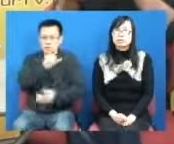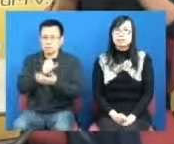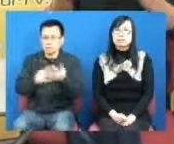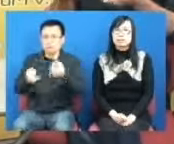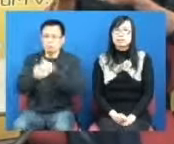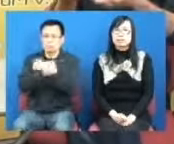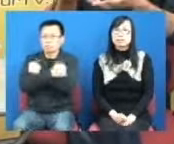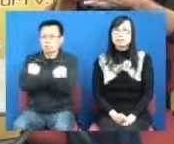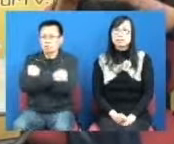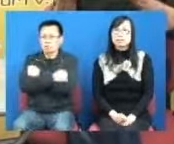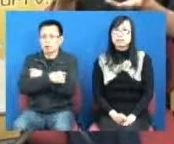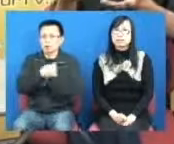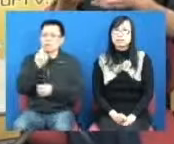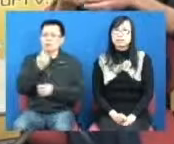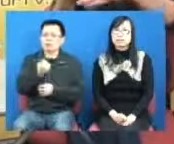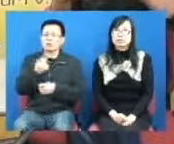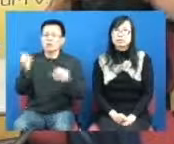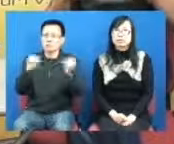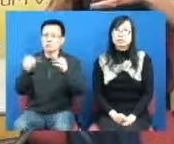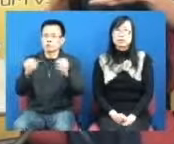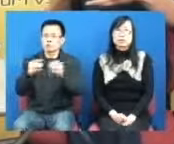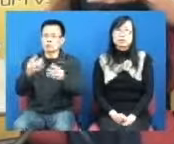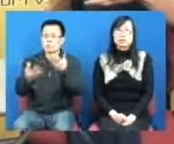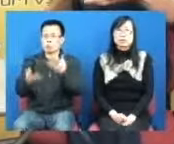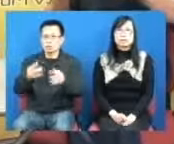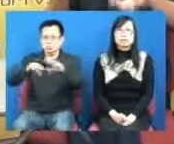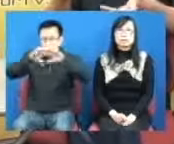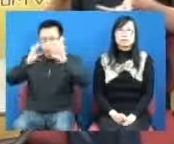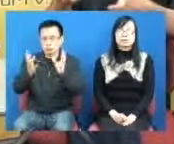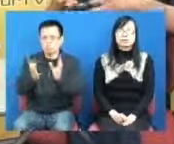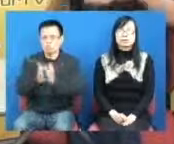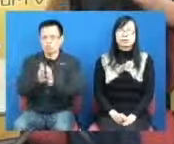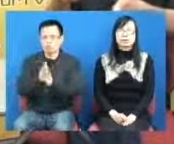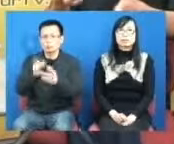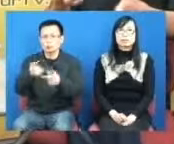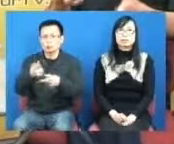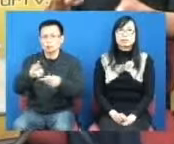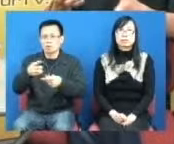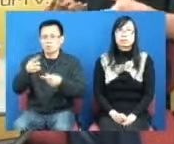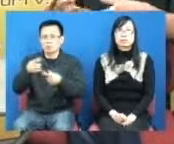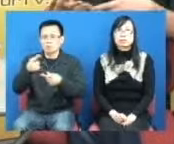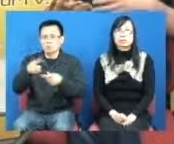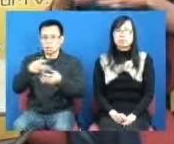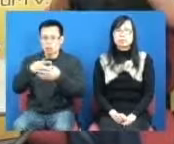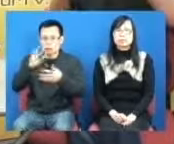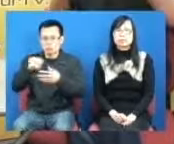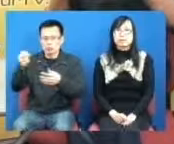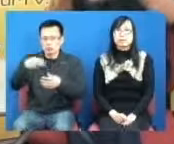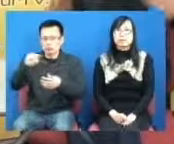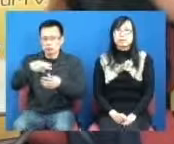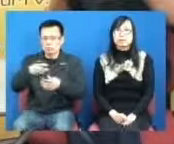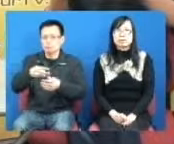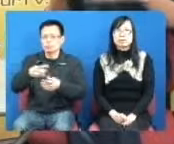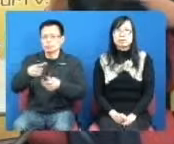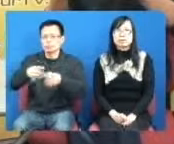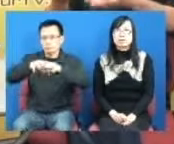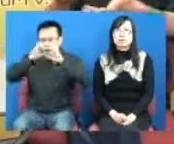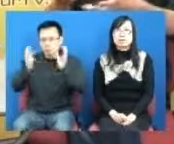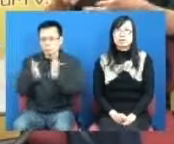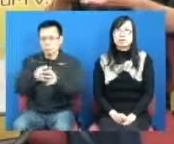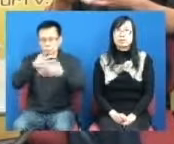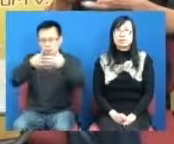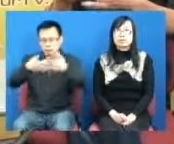簡單的討論或者整個退休保養制度怎樣走下去是否一個持續的制度是否可以整個制度